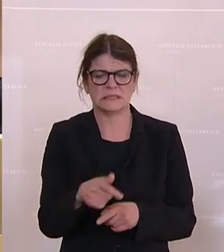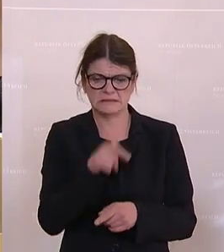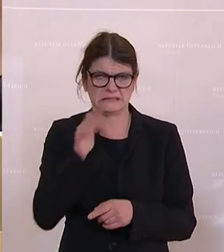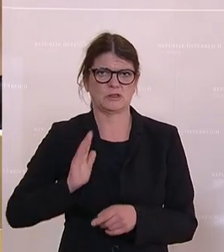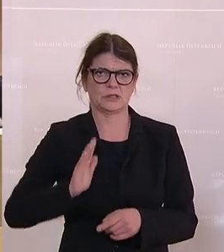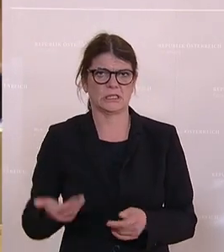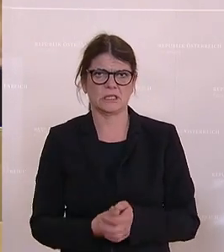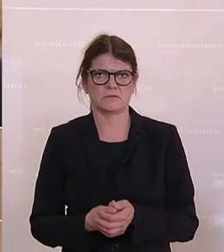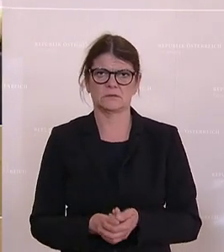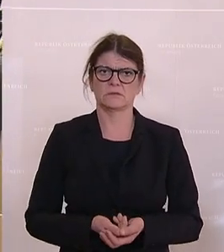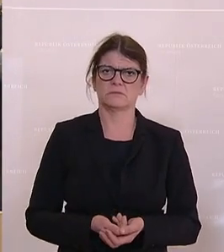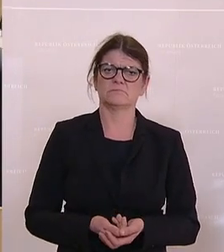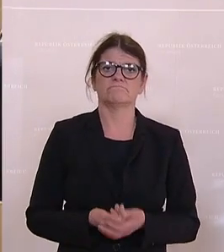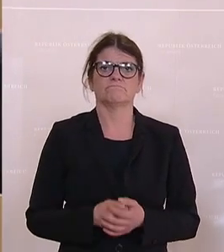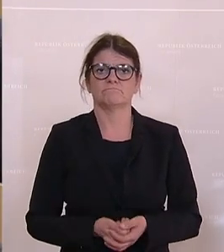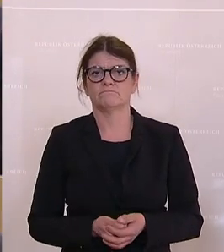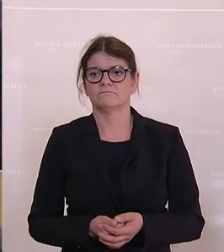unredlich.